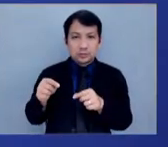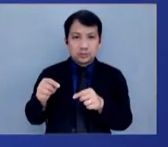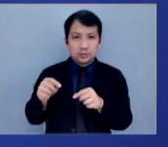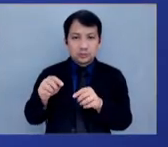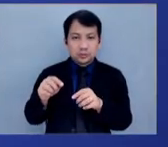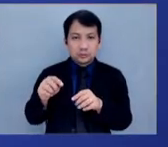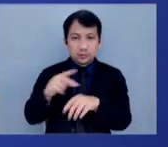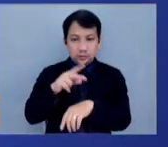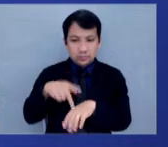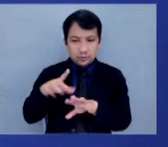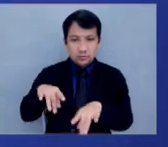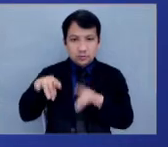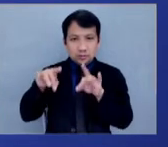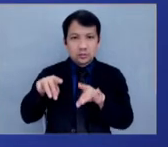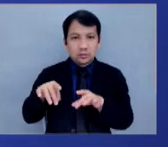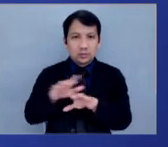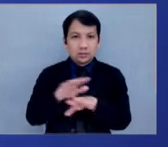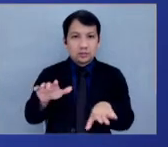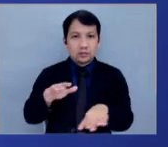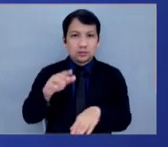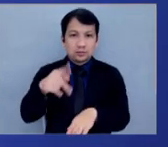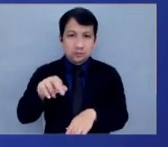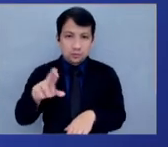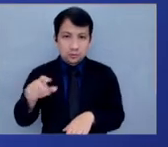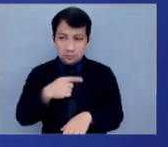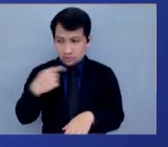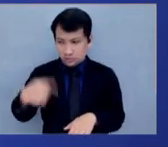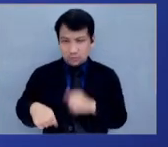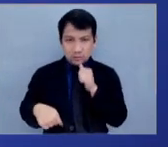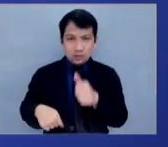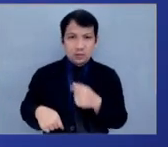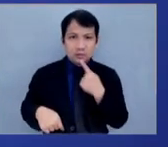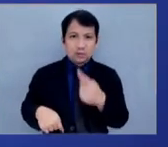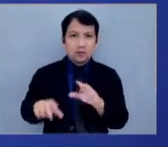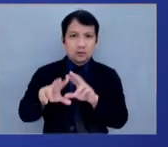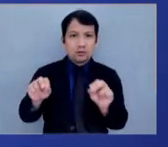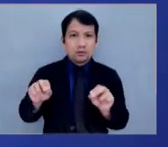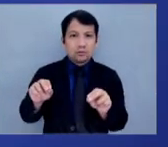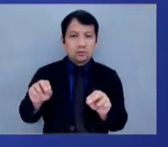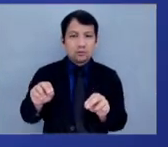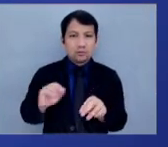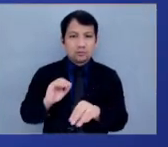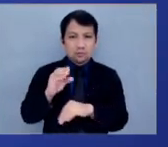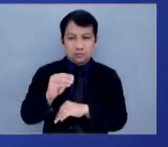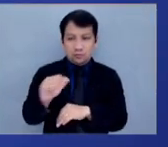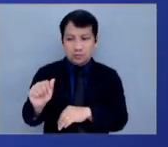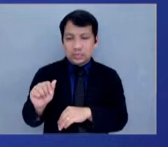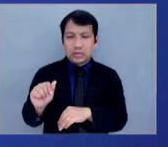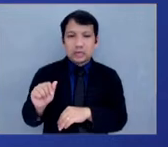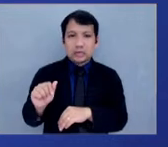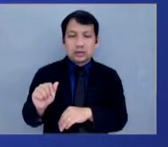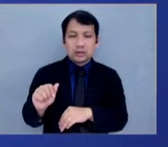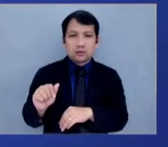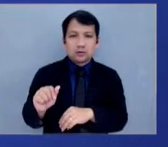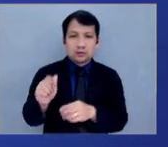I can't speak for the PRC reaction one way or another except to say there's no reason to overreact to this. This is